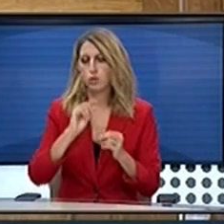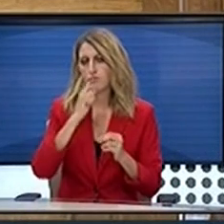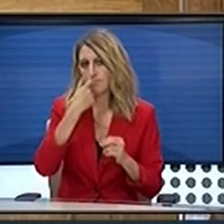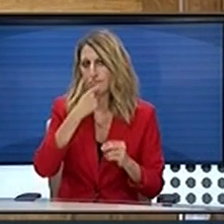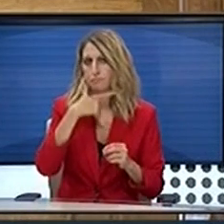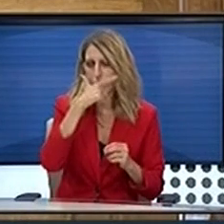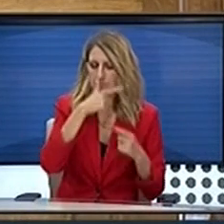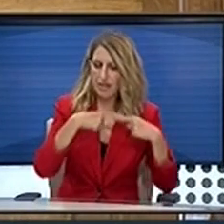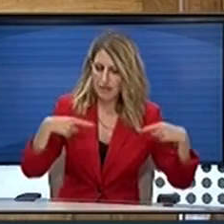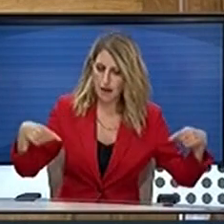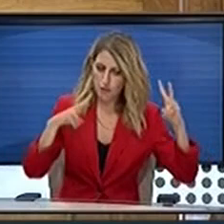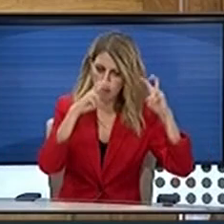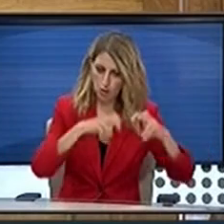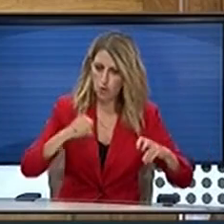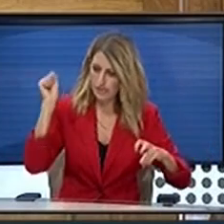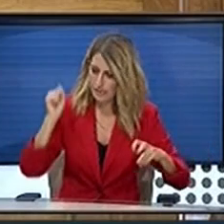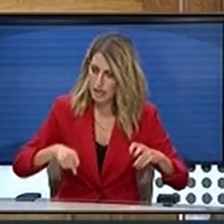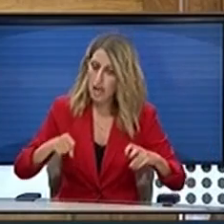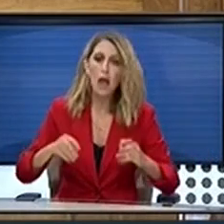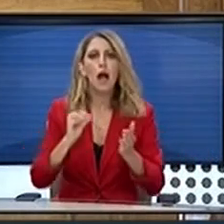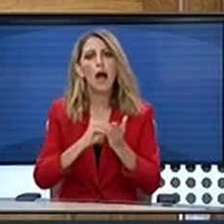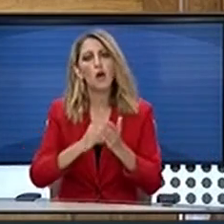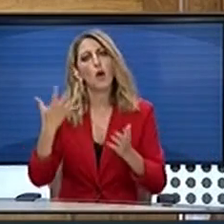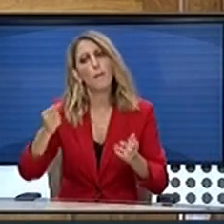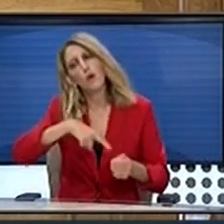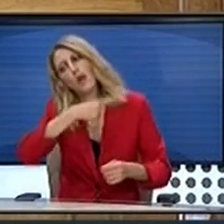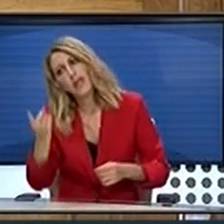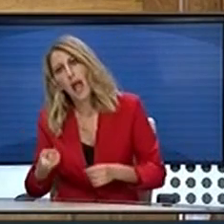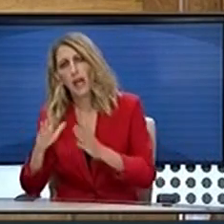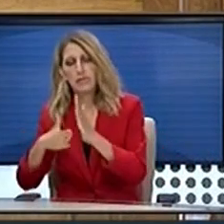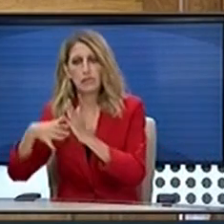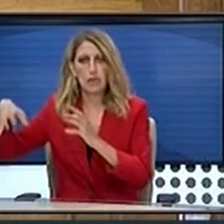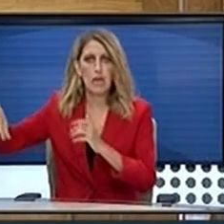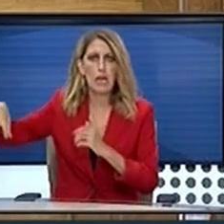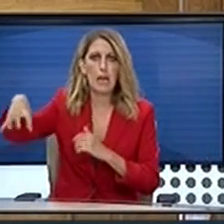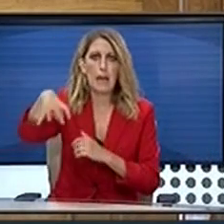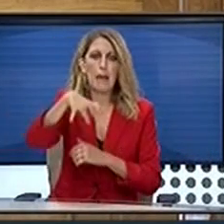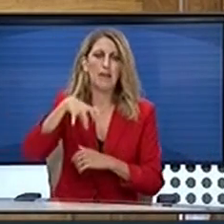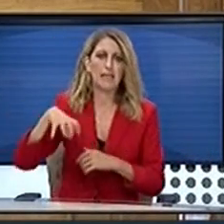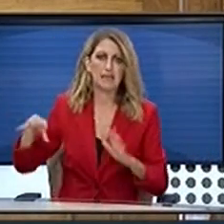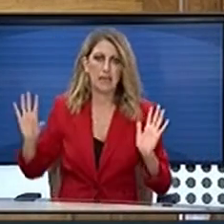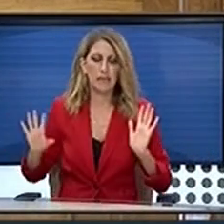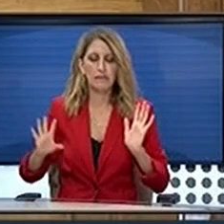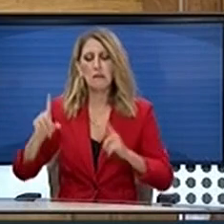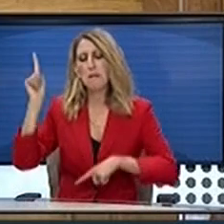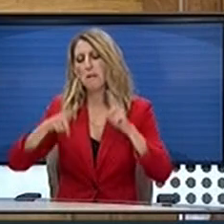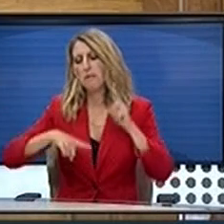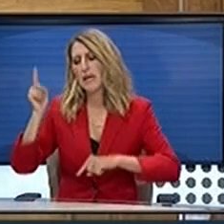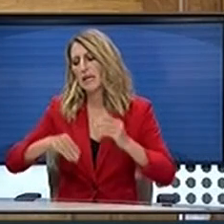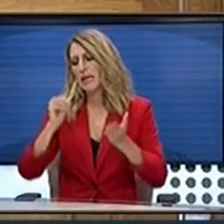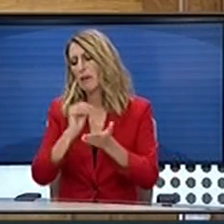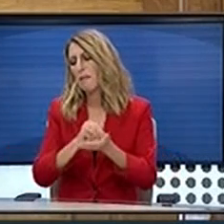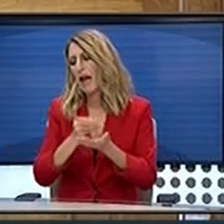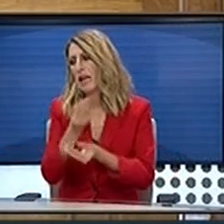υπηρεσίες. Και αυτό απαντά σε όσους δραματοποιούν τα γεγονότα και παρουσιάζουν την Ελλάδα περίπου ως